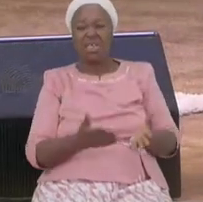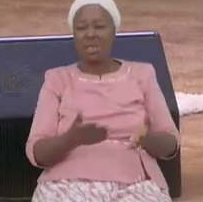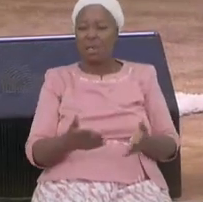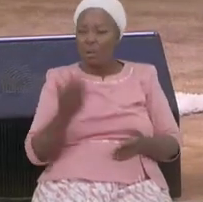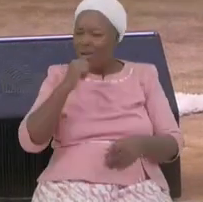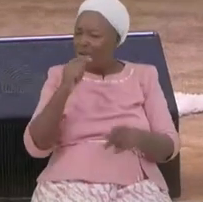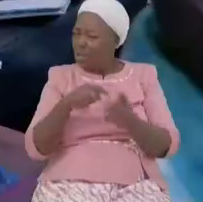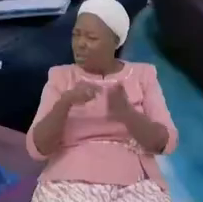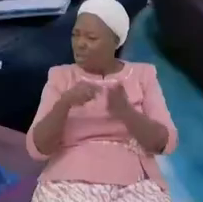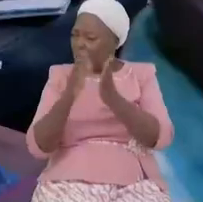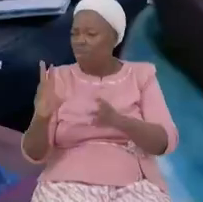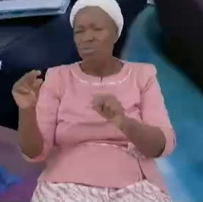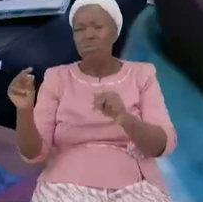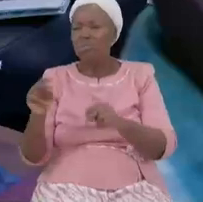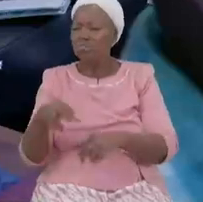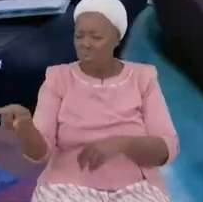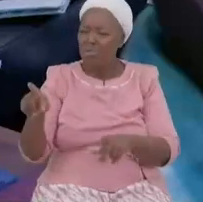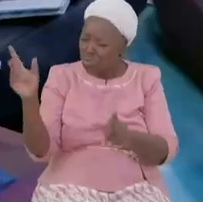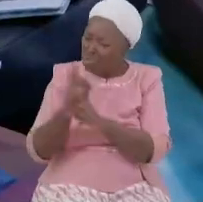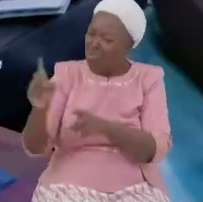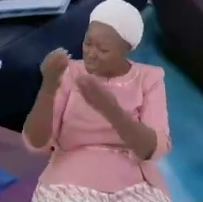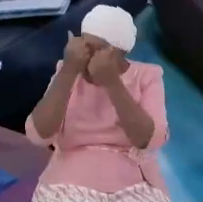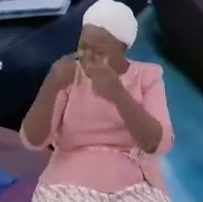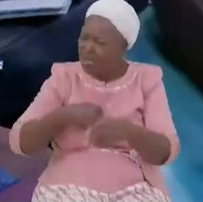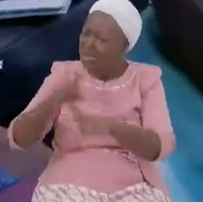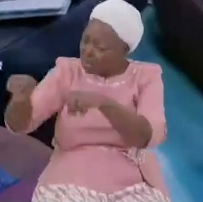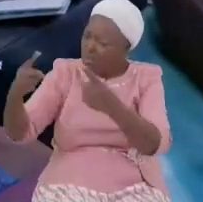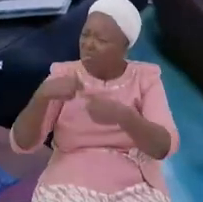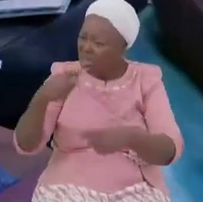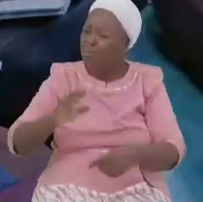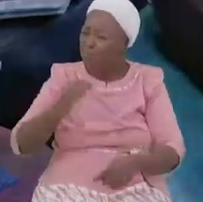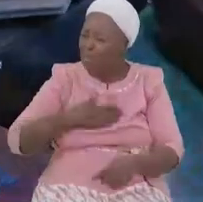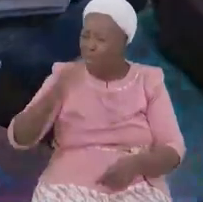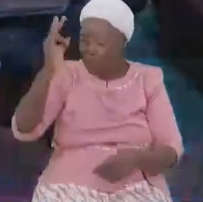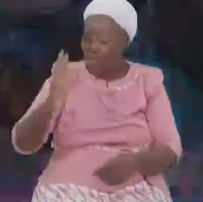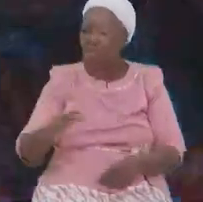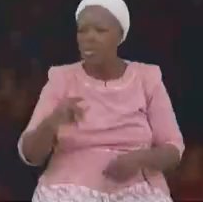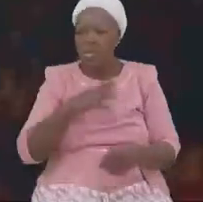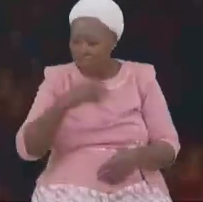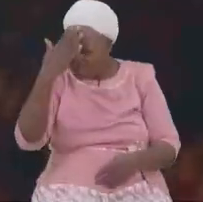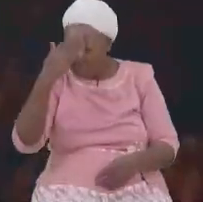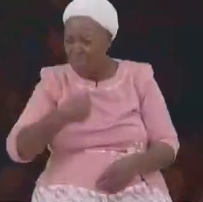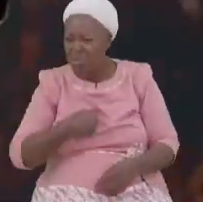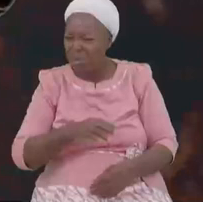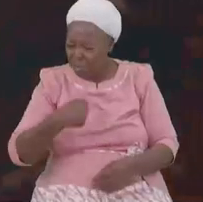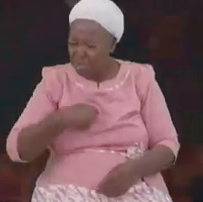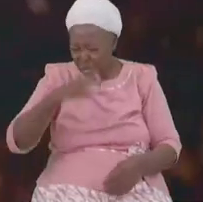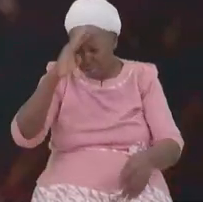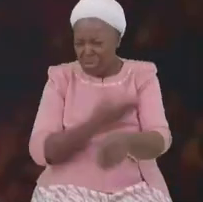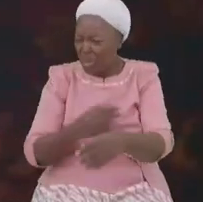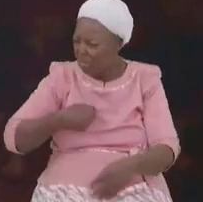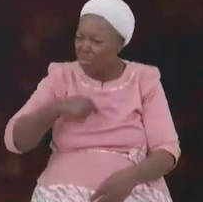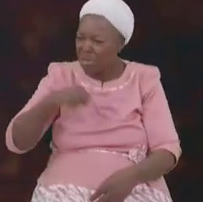non. Il me connaît, il connaît mon nom. Je suis sa fille, je suis son fils. Pourquoi ne pas obéir aux